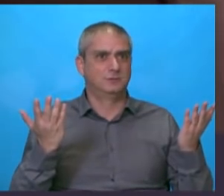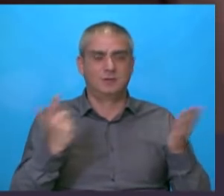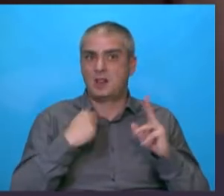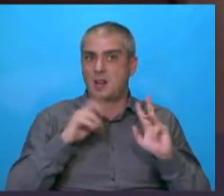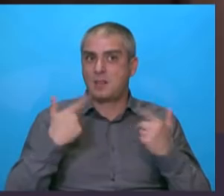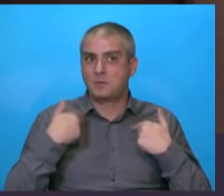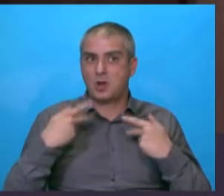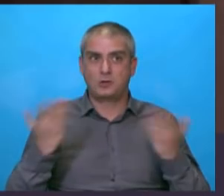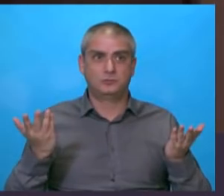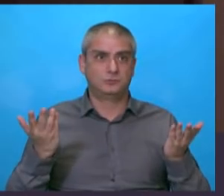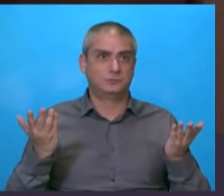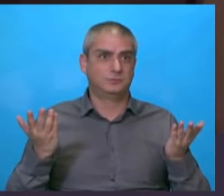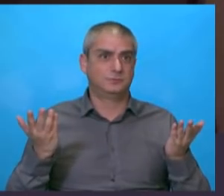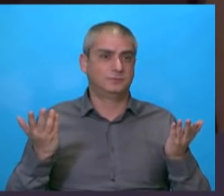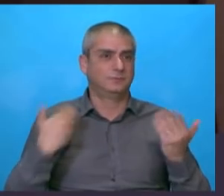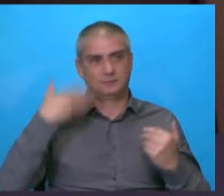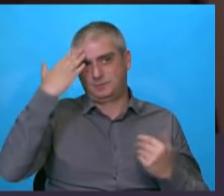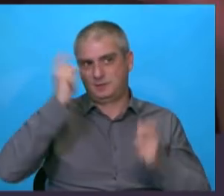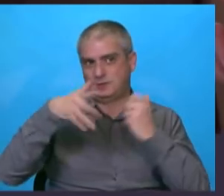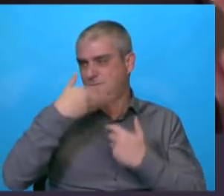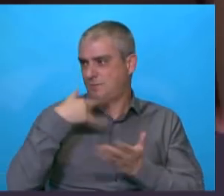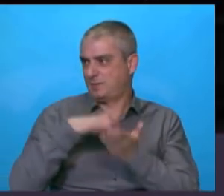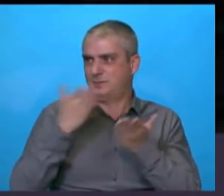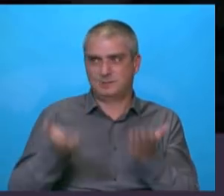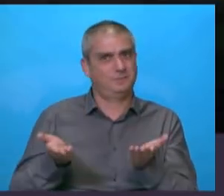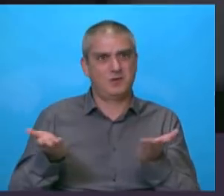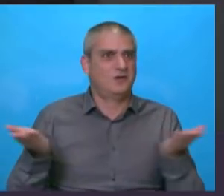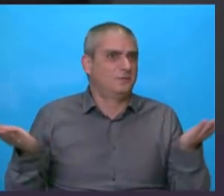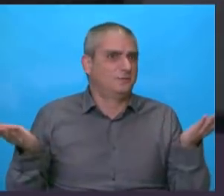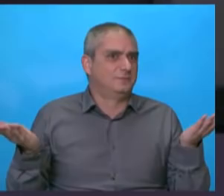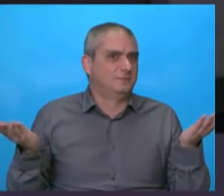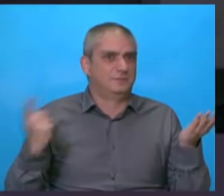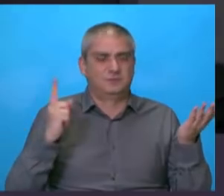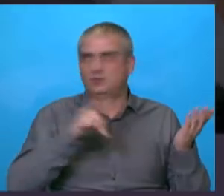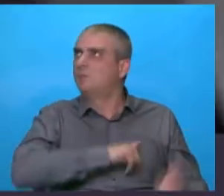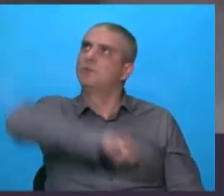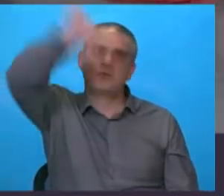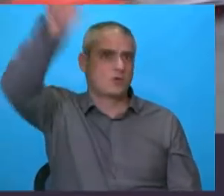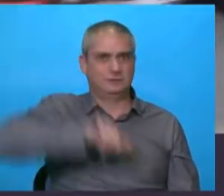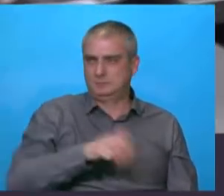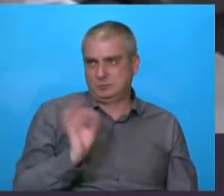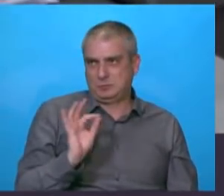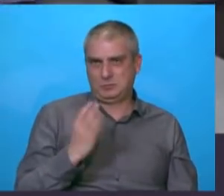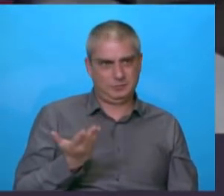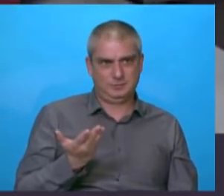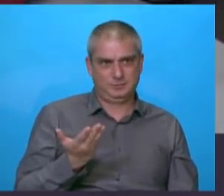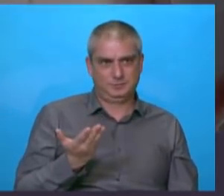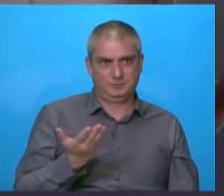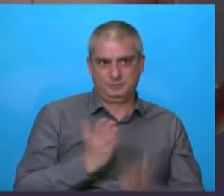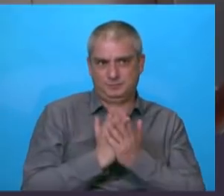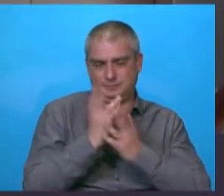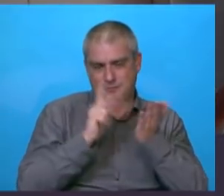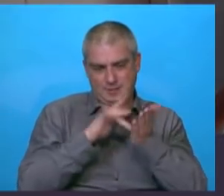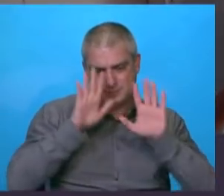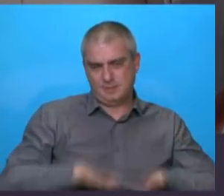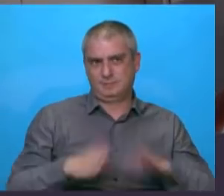אני מכיר פה את האנשים, הם נמצאים פה. זה לא שהם נוסעים וחוזרים לסין